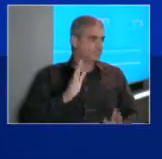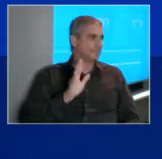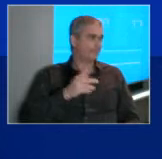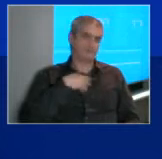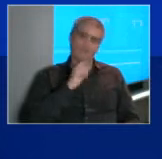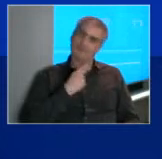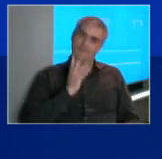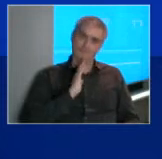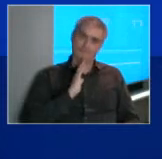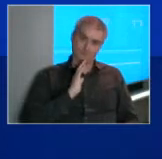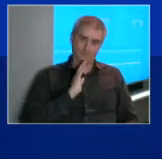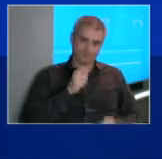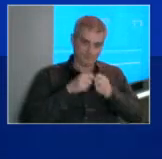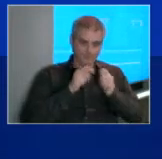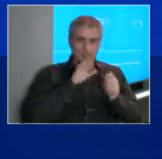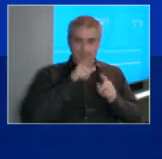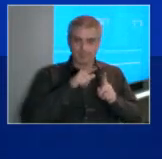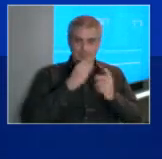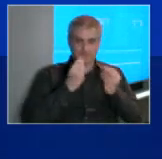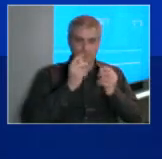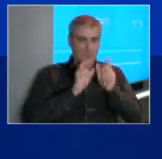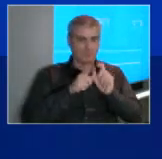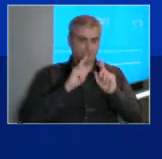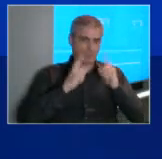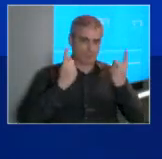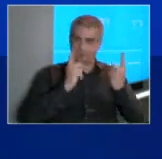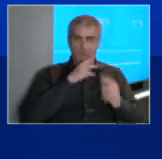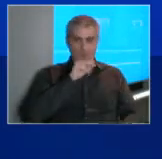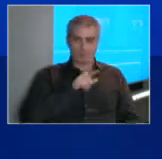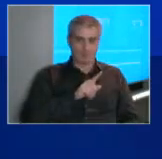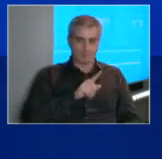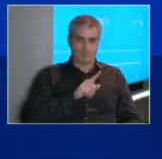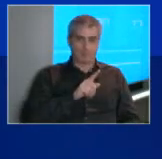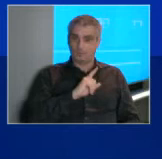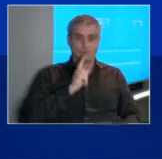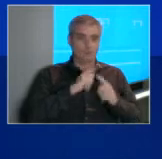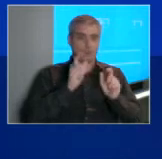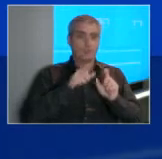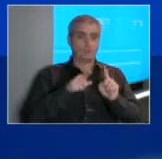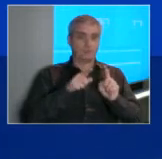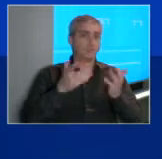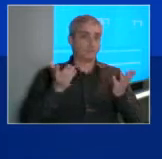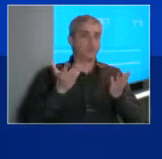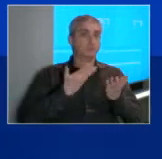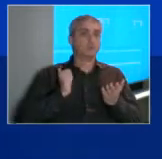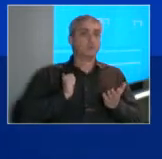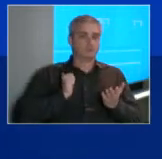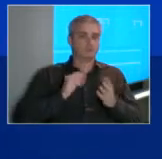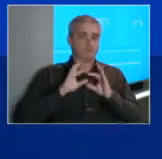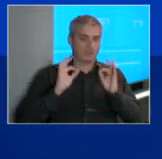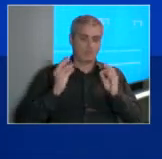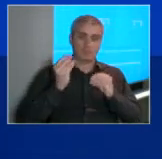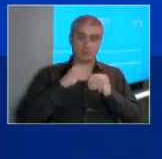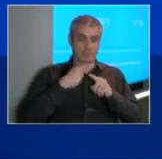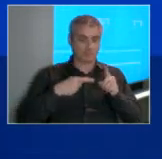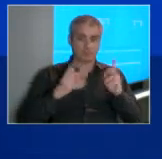אני חייב בהקשר הזה להתייחס רגע לאוכלוסייה אחרת שלא ציינת. לא בדיוק אוכלוסייה, אבל השירות הצבאי החל מעוד